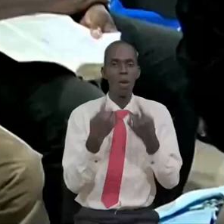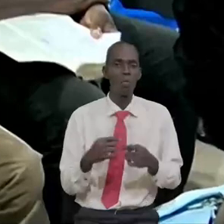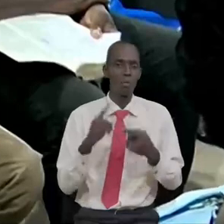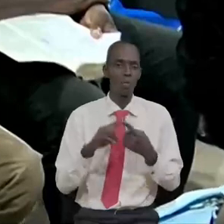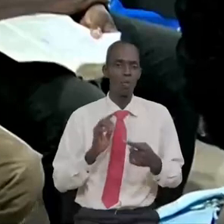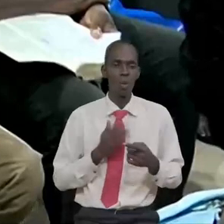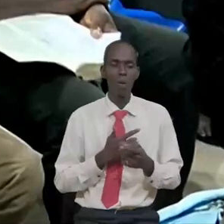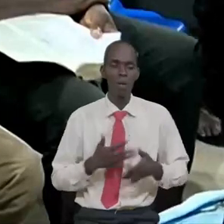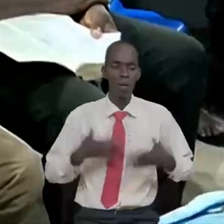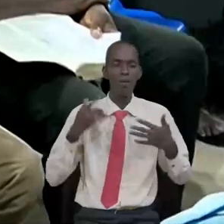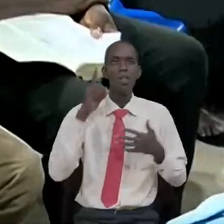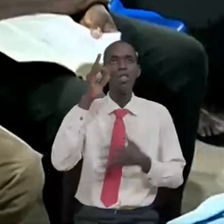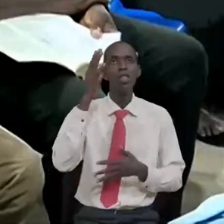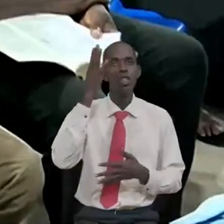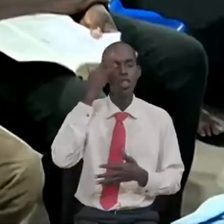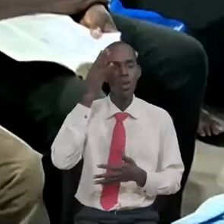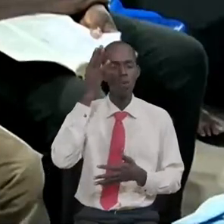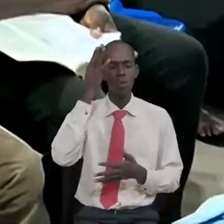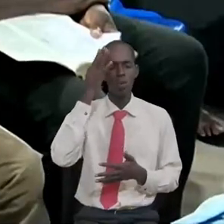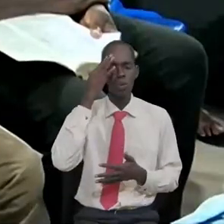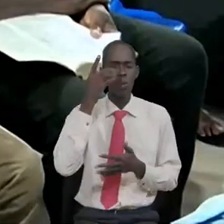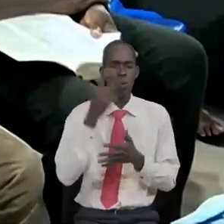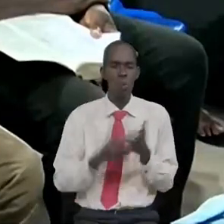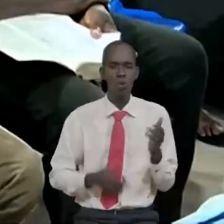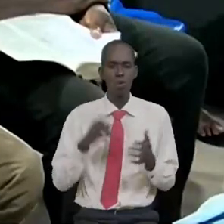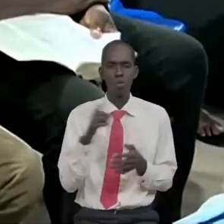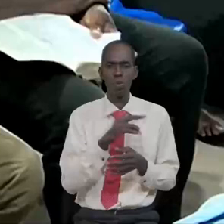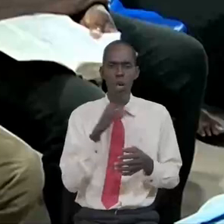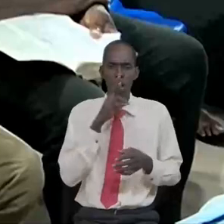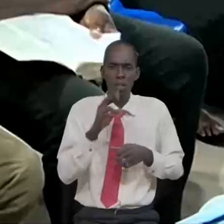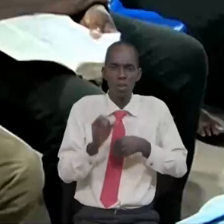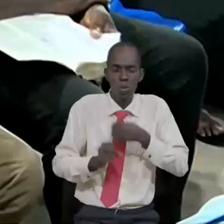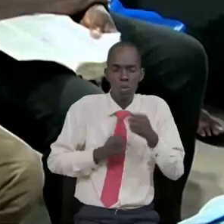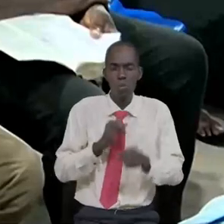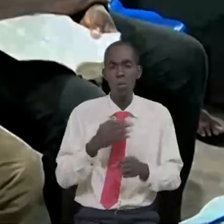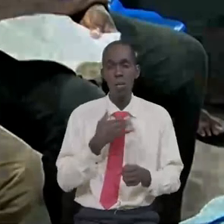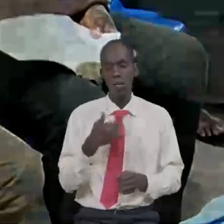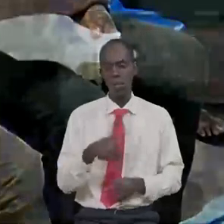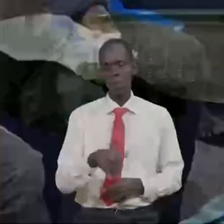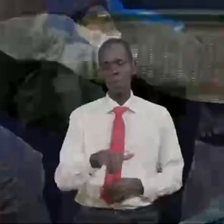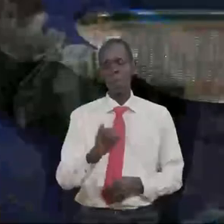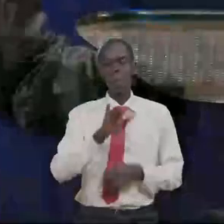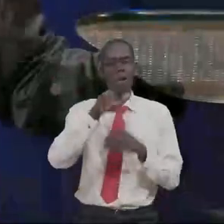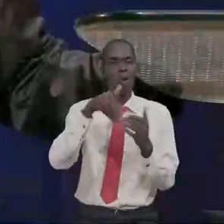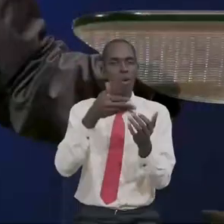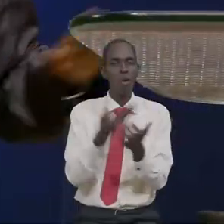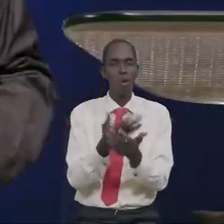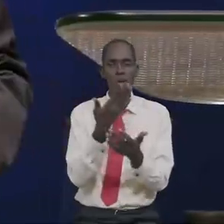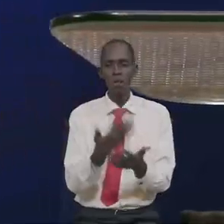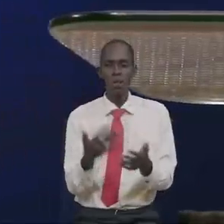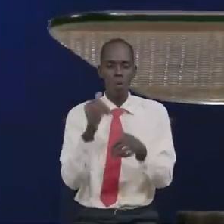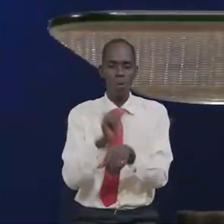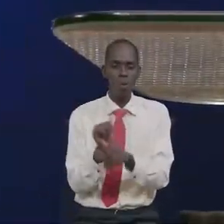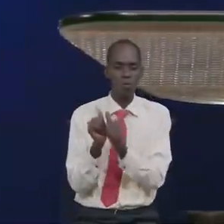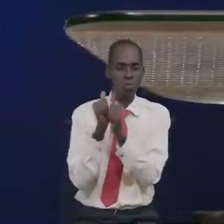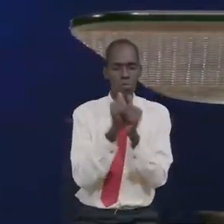Parce qu'il sait. Il sait ce que nous traversons. Cependant, toutes choses concourent au bien.